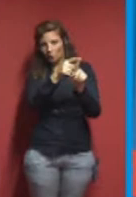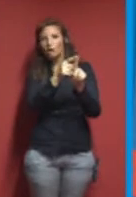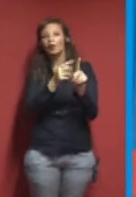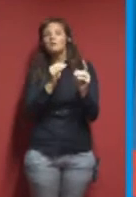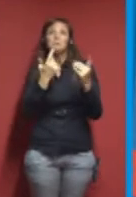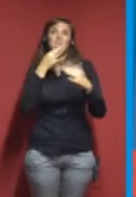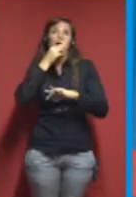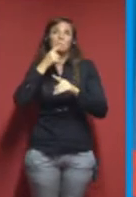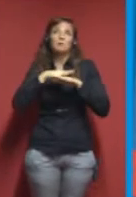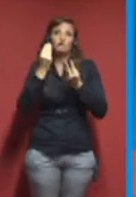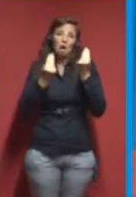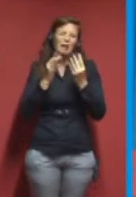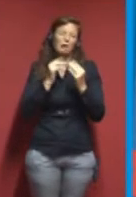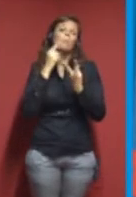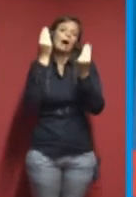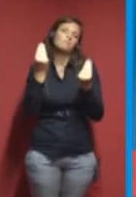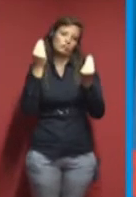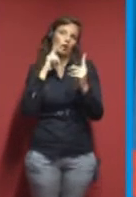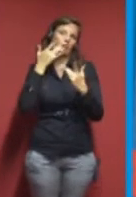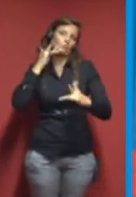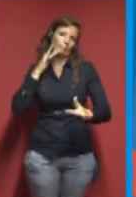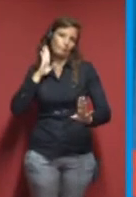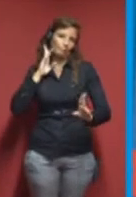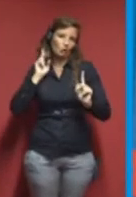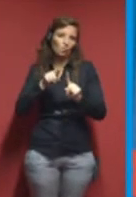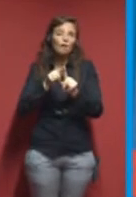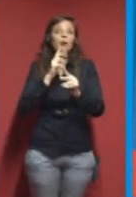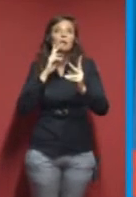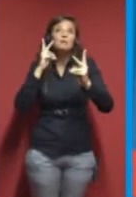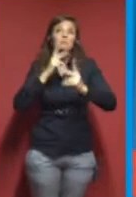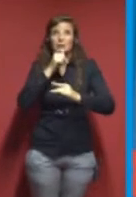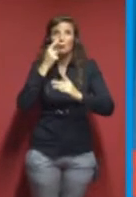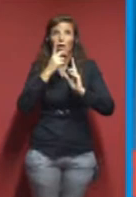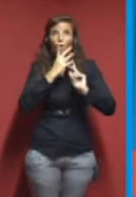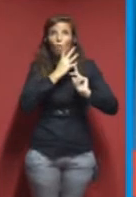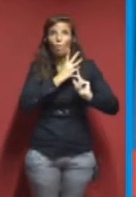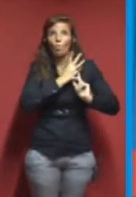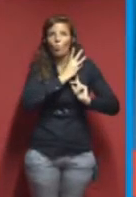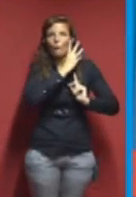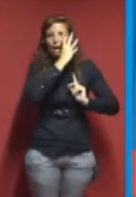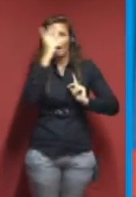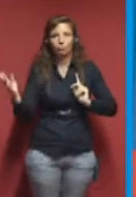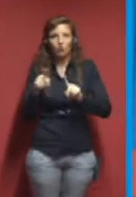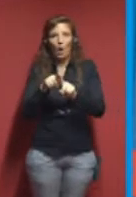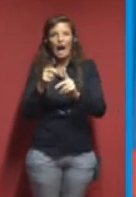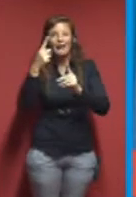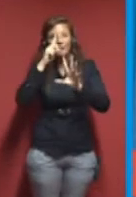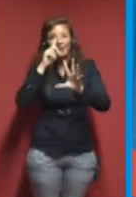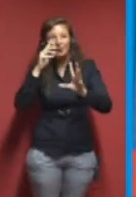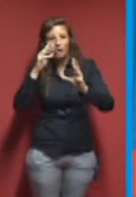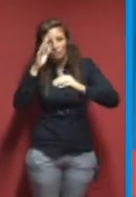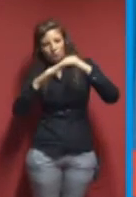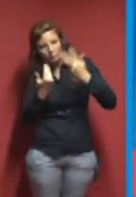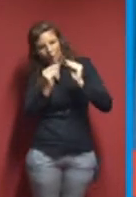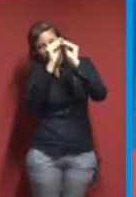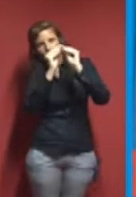ma usiamo le bambole più semplice ci vogliono quattro anni per costruire una dal concerto con 7 all